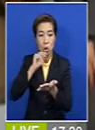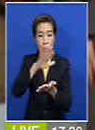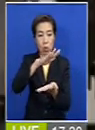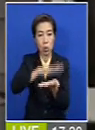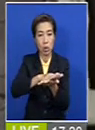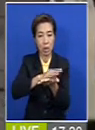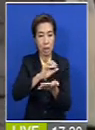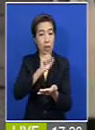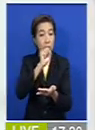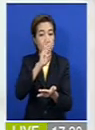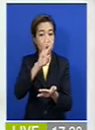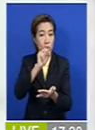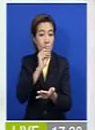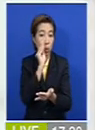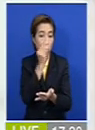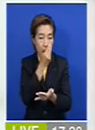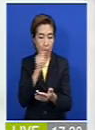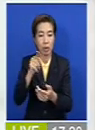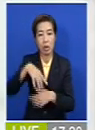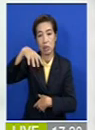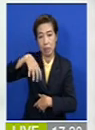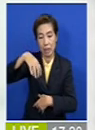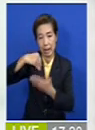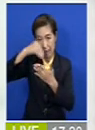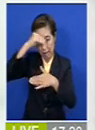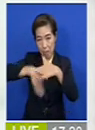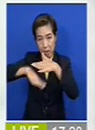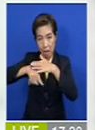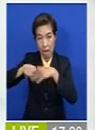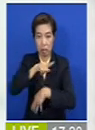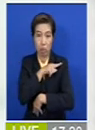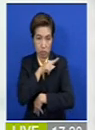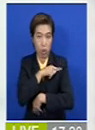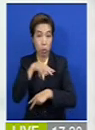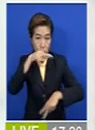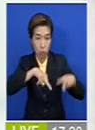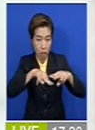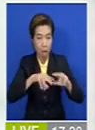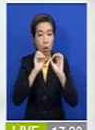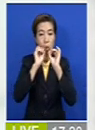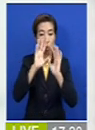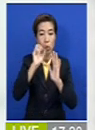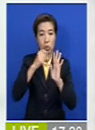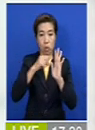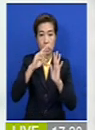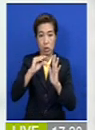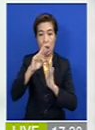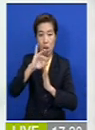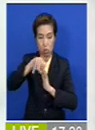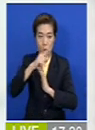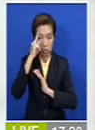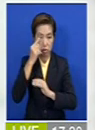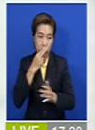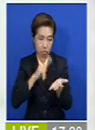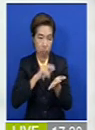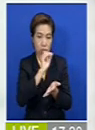ที่สำนักคณะกรรมการการศึกษาขั้นพื้นฐานในฐานะที่เป็นต้นสังกัดที่ดูแลอยู่รวมถึงตัวของคุณสาโรจน์ให้รับทราบต่อไป